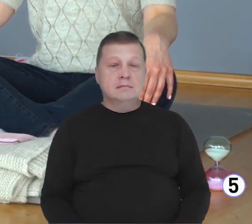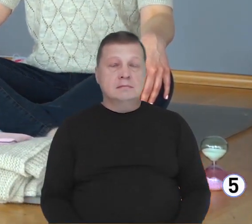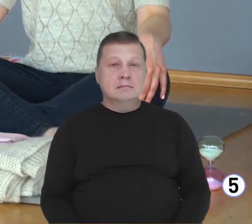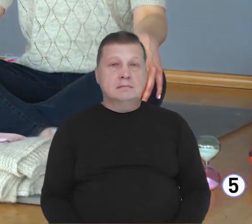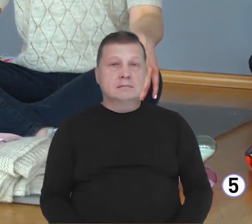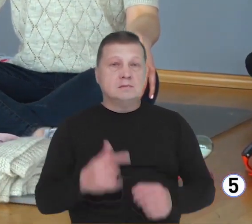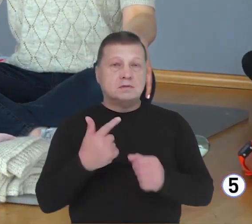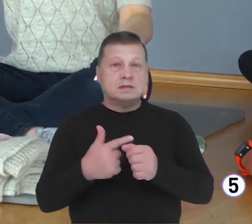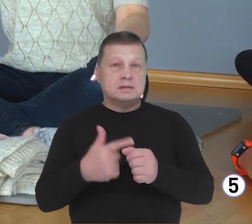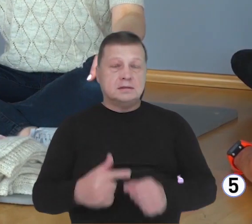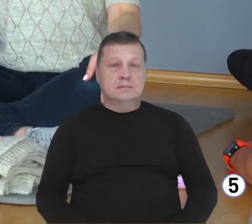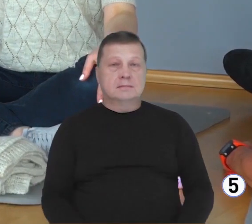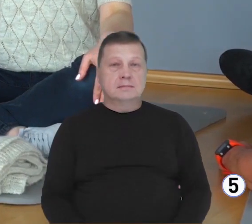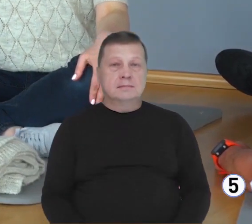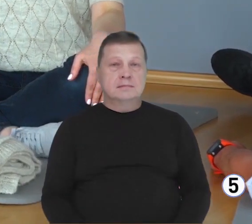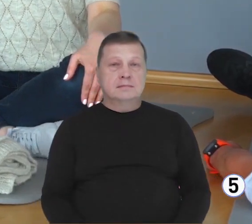20,